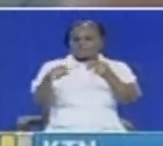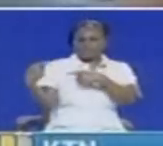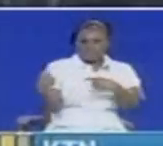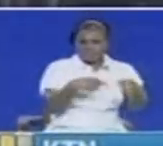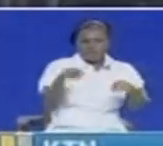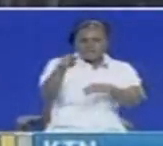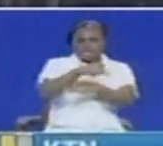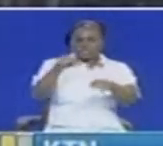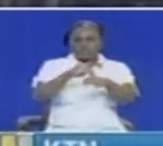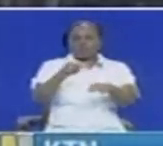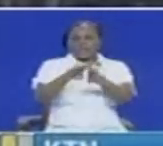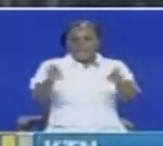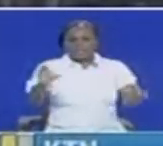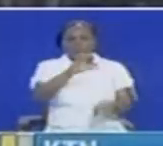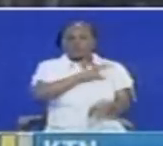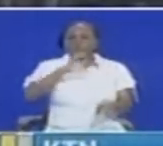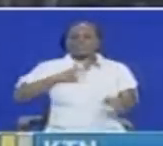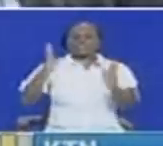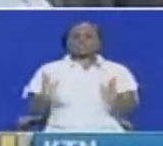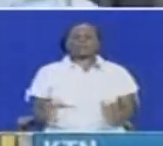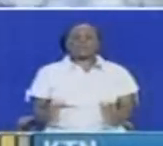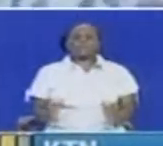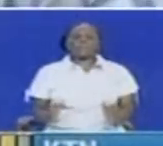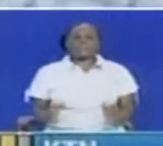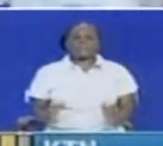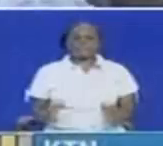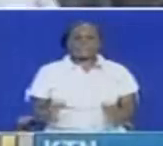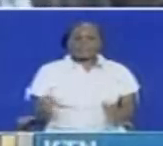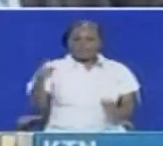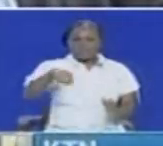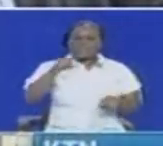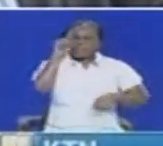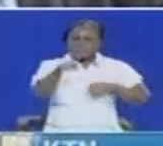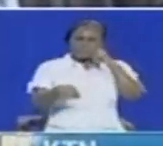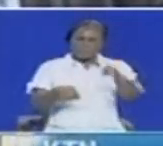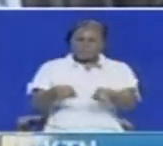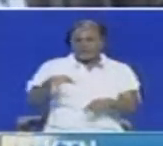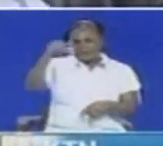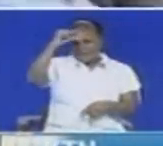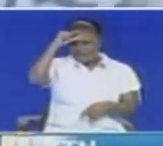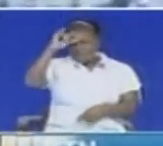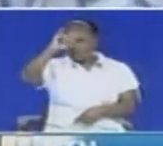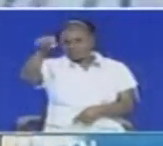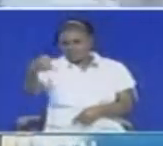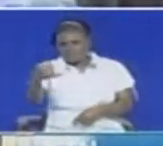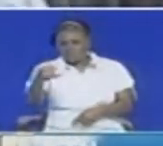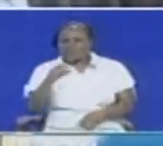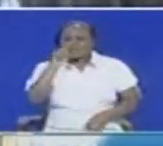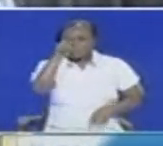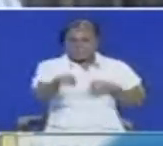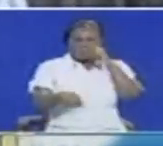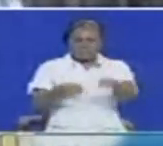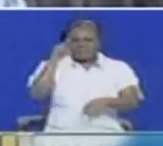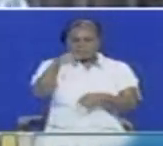Commission inaongozwa na ndugu yetu Muhammad Swazuri. Tunakemea serikali ya Jubilee. Tunamkemea